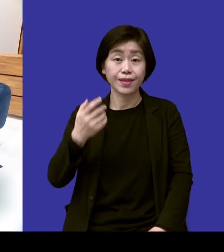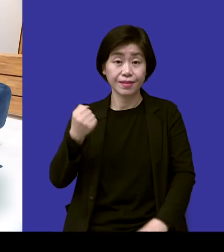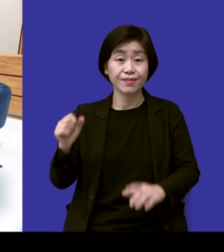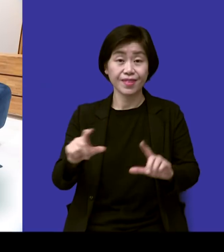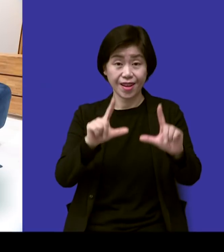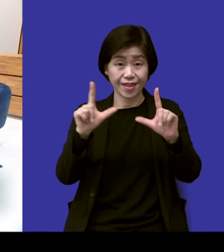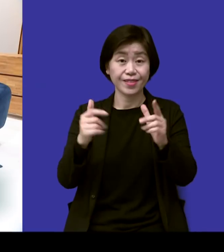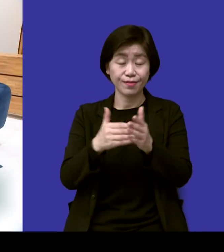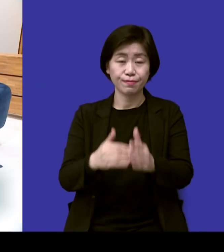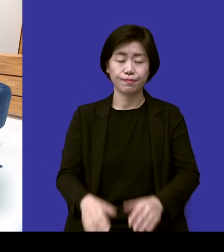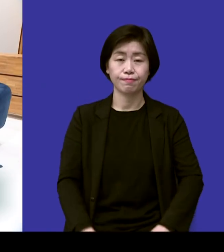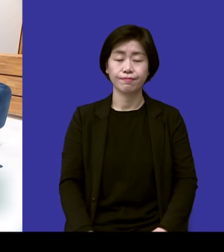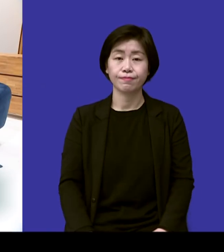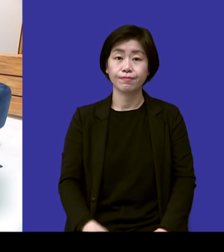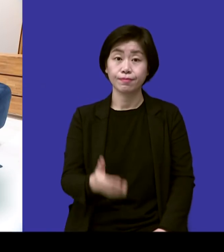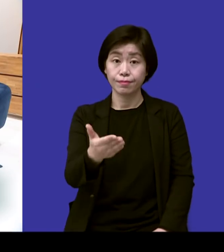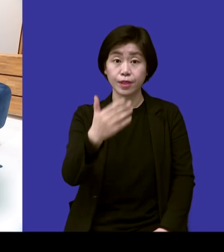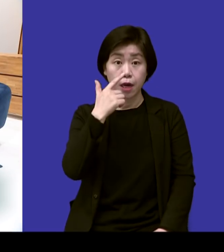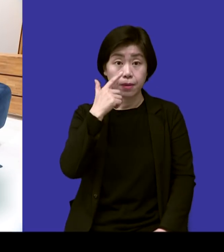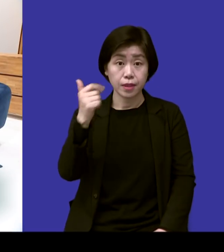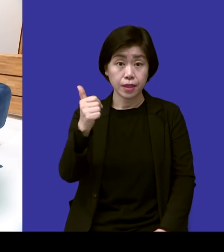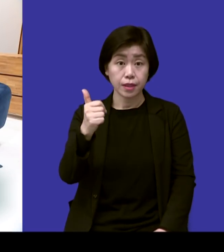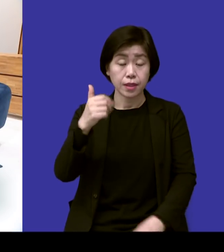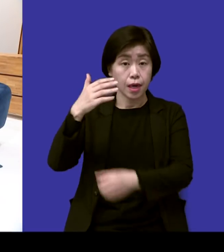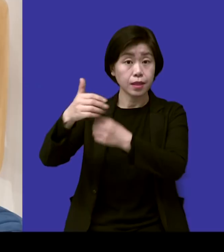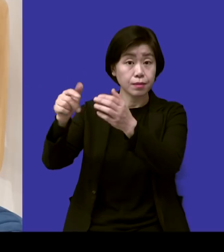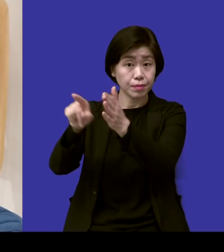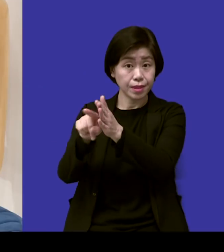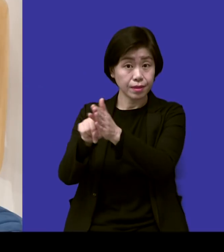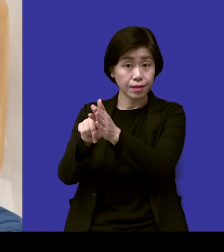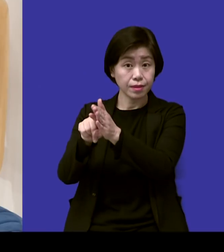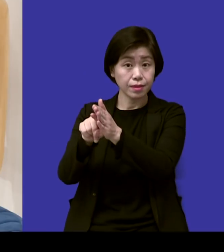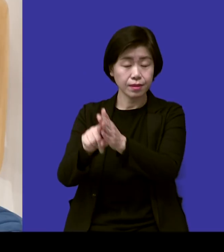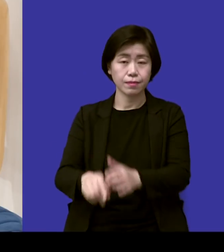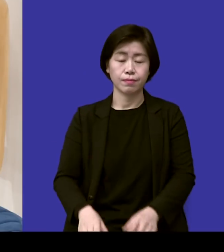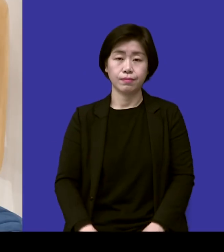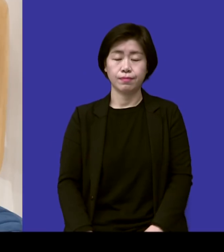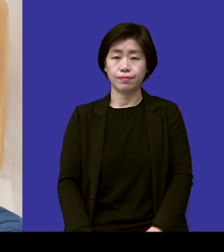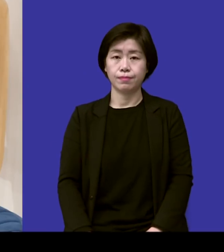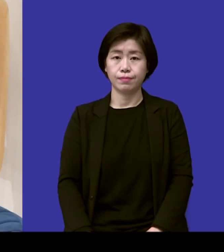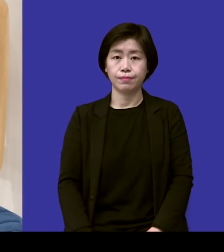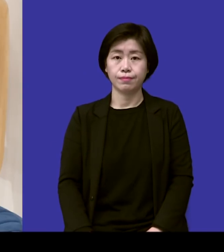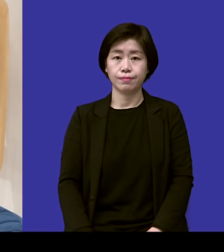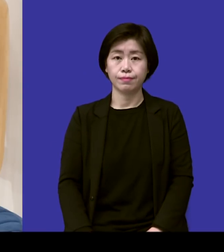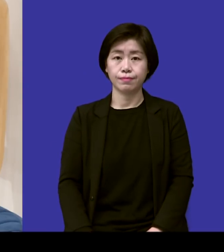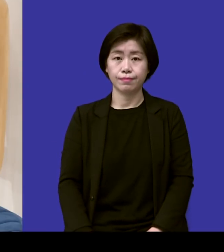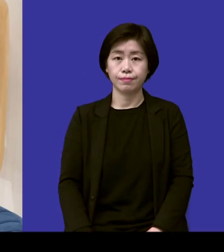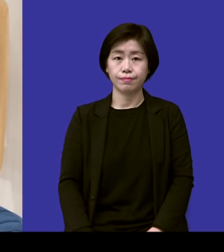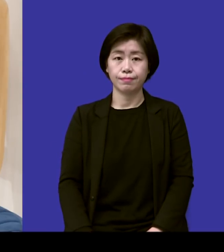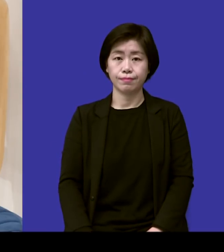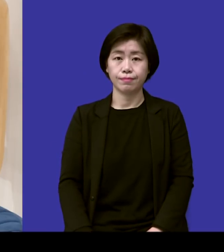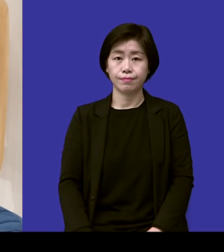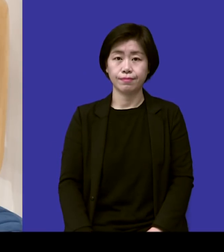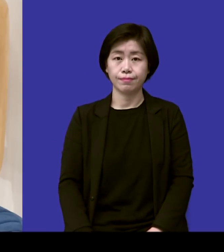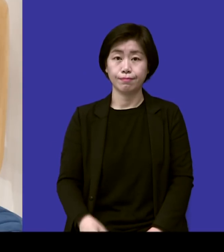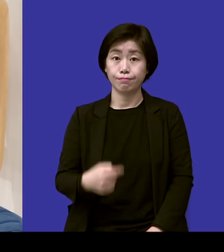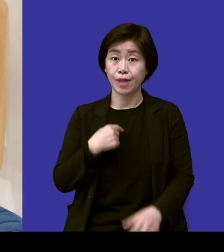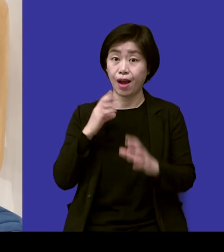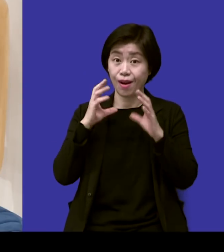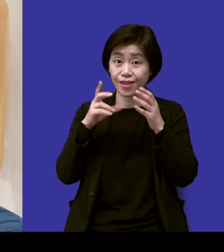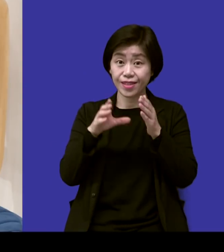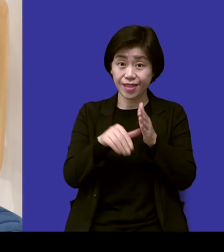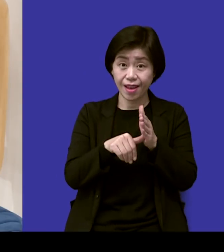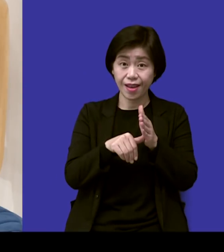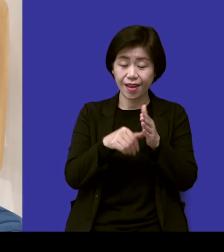그럼요. 아버님도 원래 신앙생활을 하셨었어요? 아버지가 저희를 완전 어릴 때로 돌아가면 네. 아빠 손에